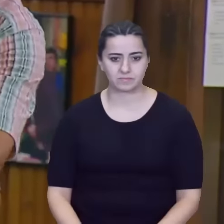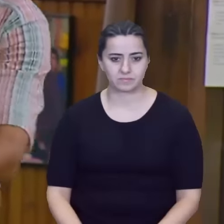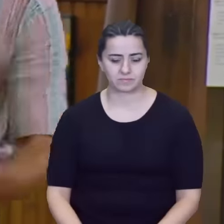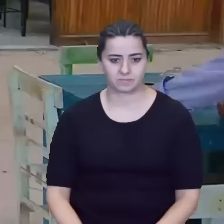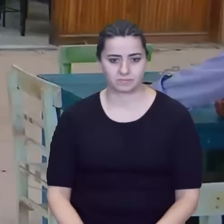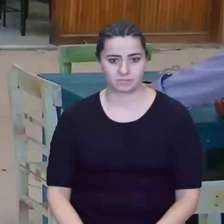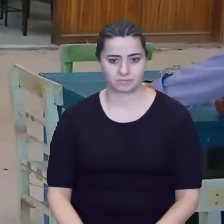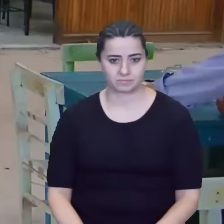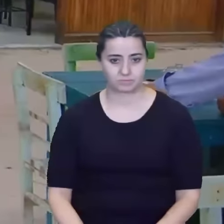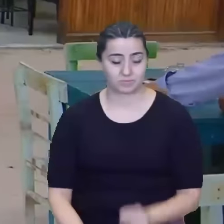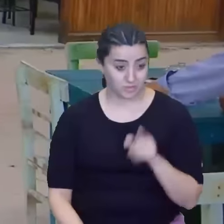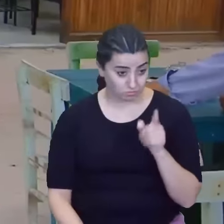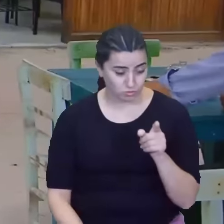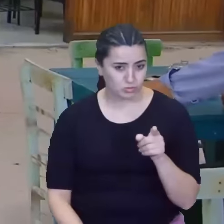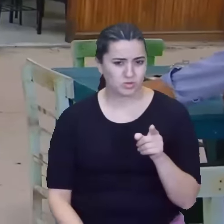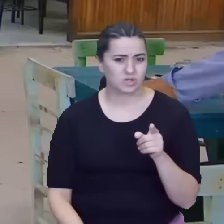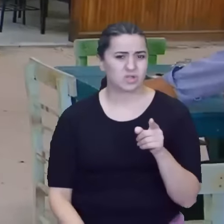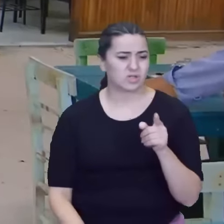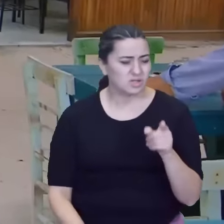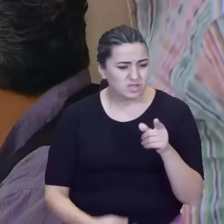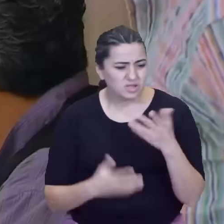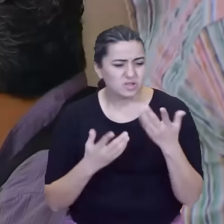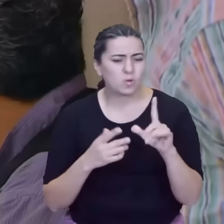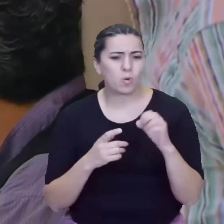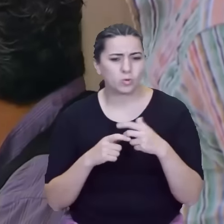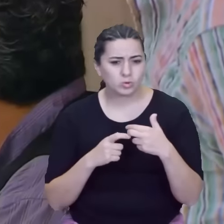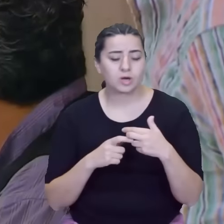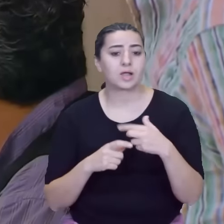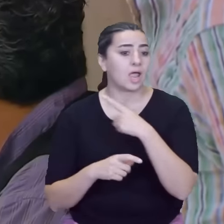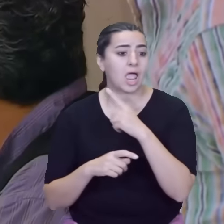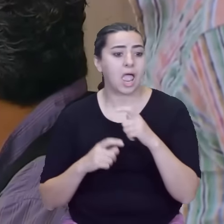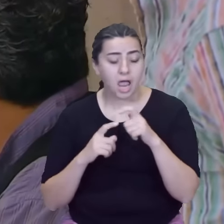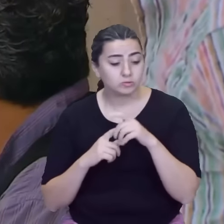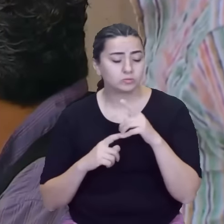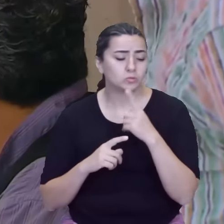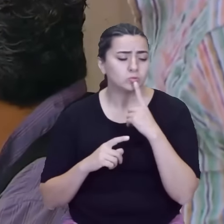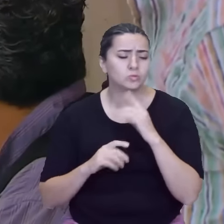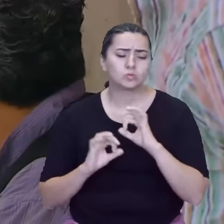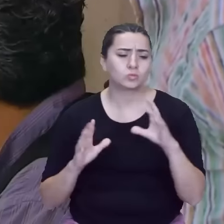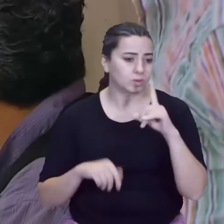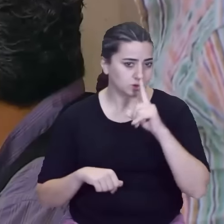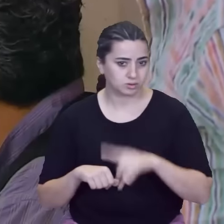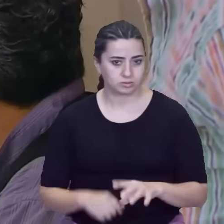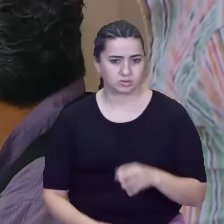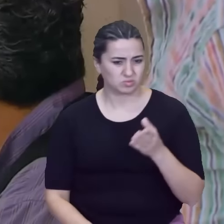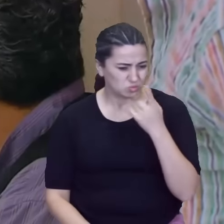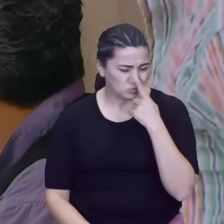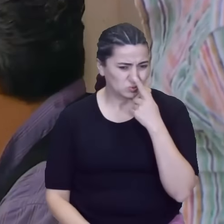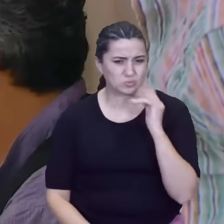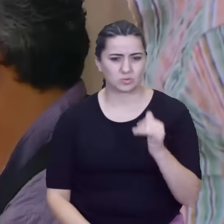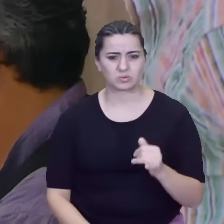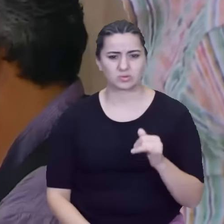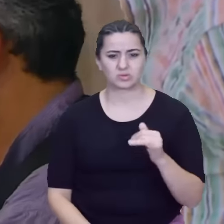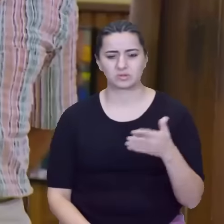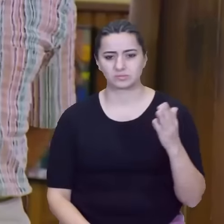Bak şimdi. Bu gögermiş lor. Göre gögermiş lor. Erzurum'un gögermiş lorunu ye, inanamazsan. Hele buna. Nasıl